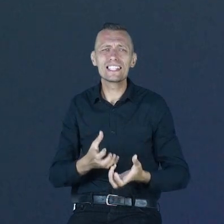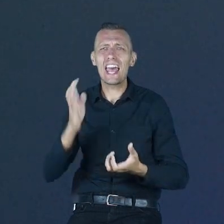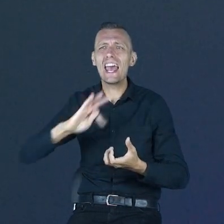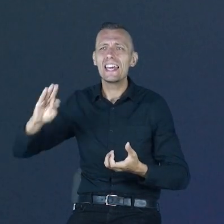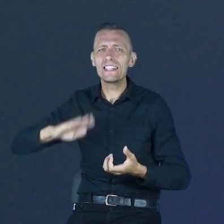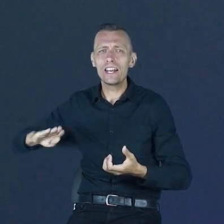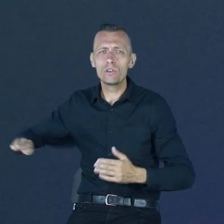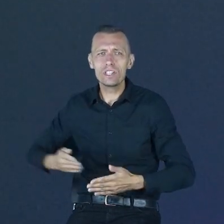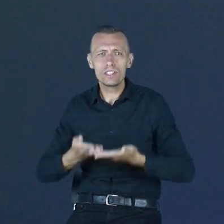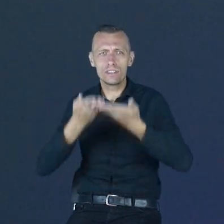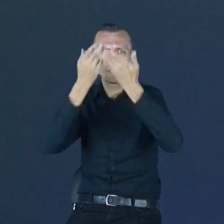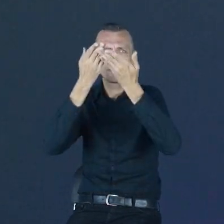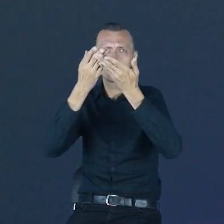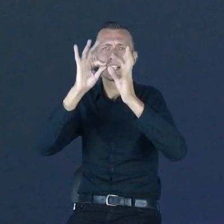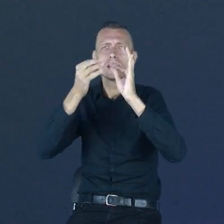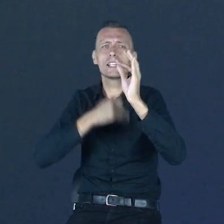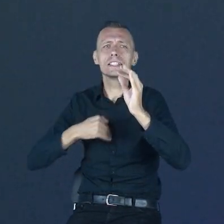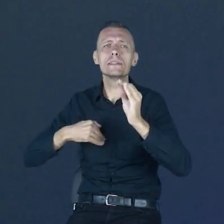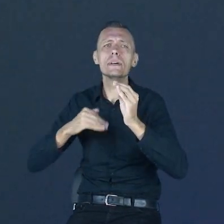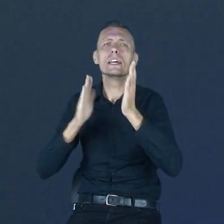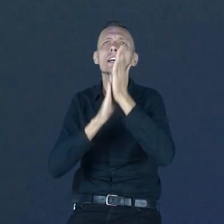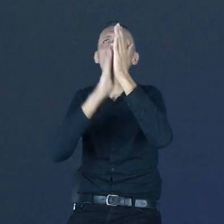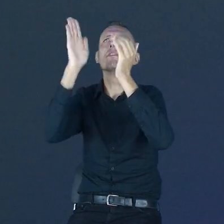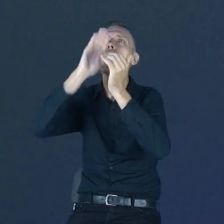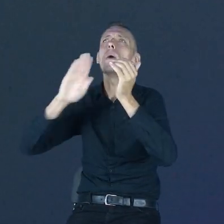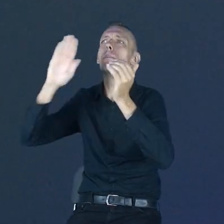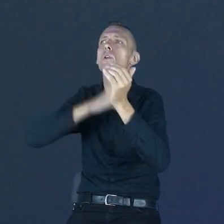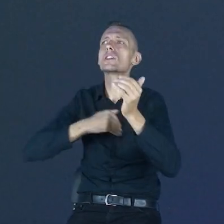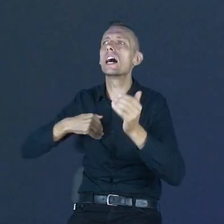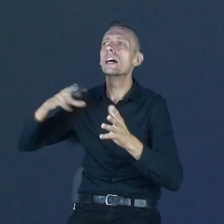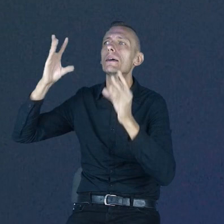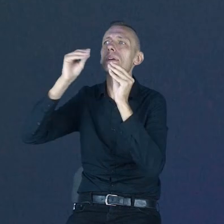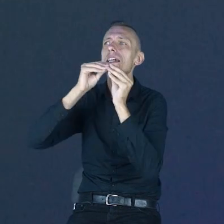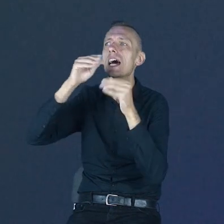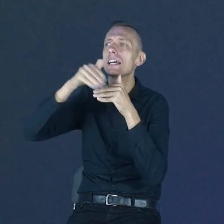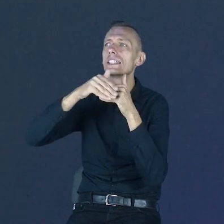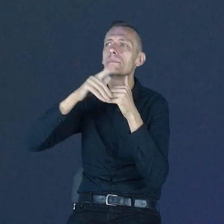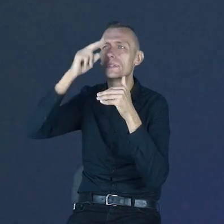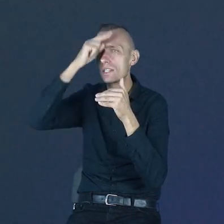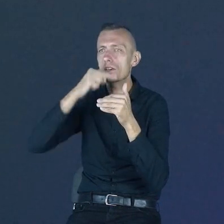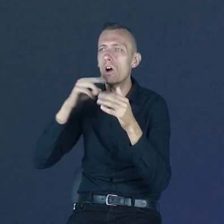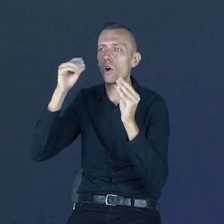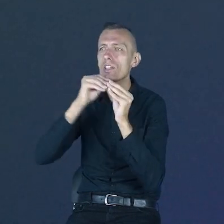chwale? Będziemy na prawicy Ojca z Jego Synem. Halleluja.